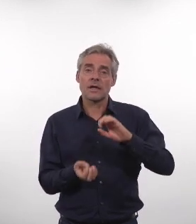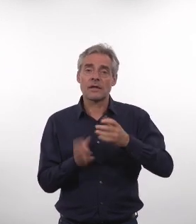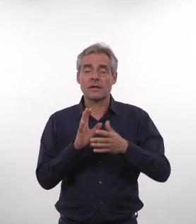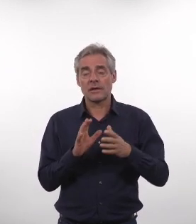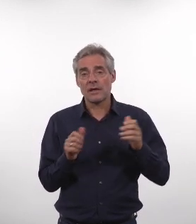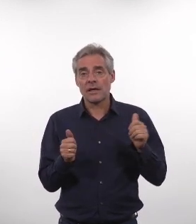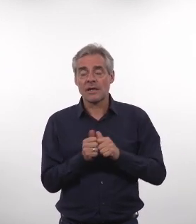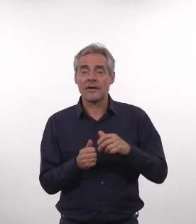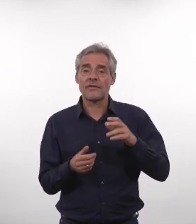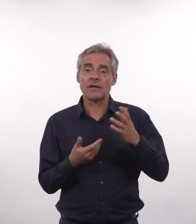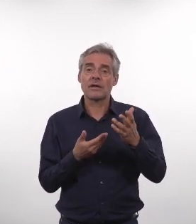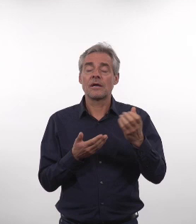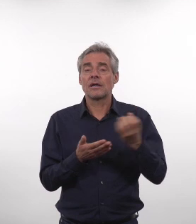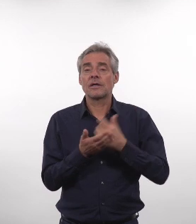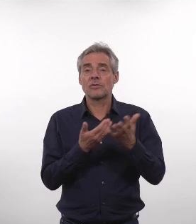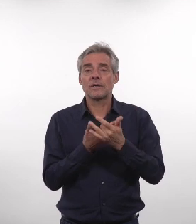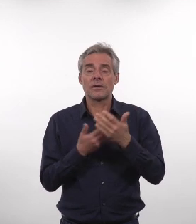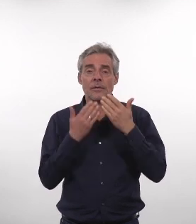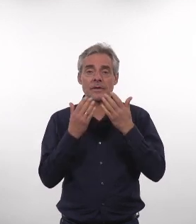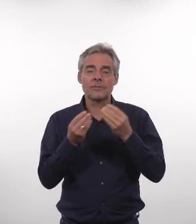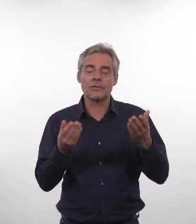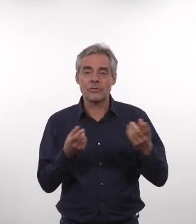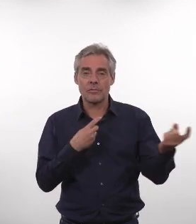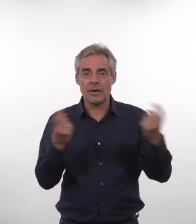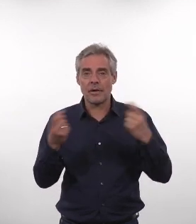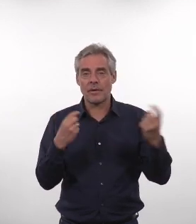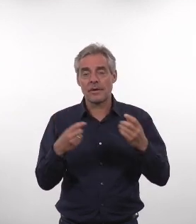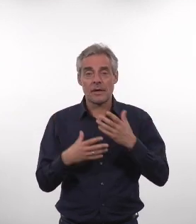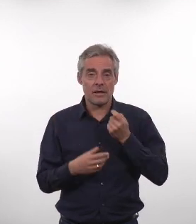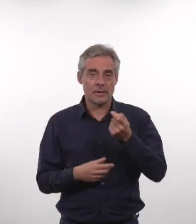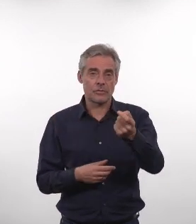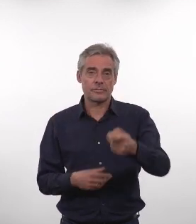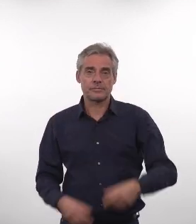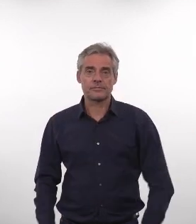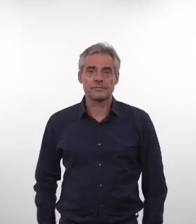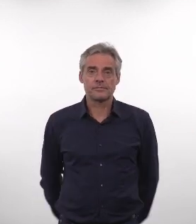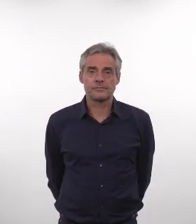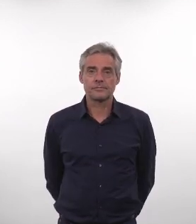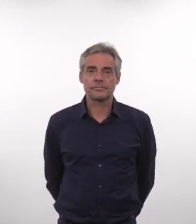et à travers nos newsletters. Merci à tous pour votre participation et à très bientôt.